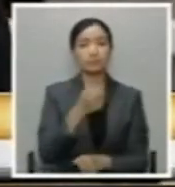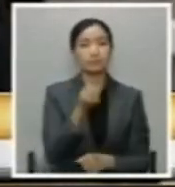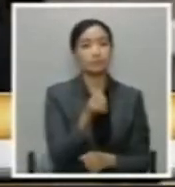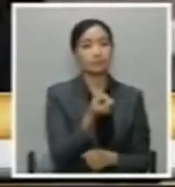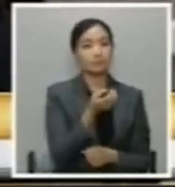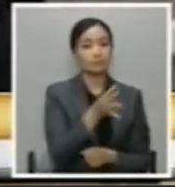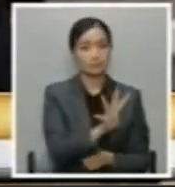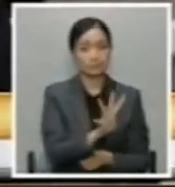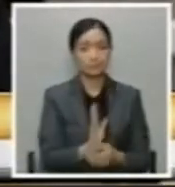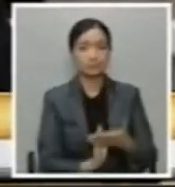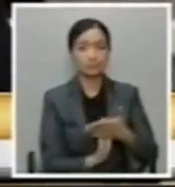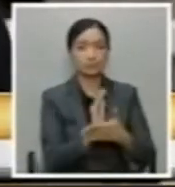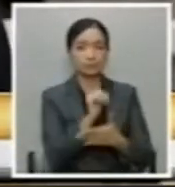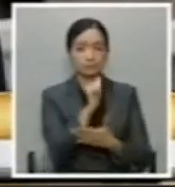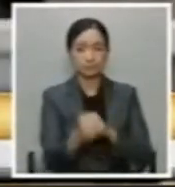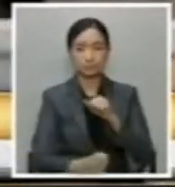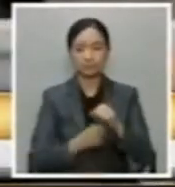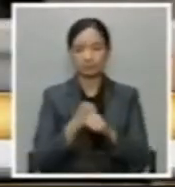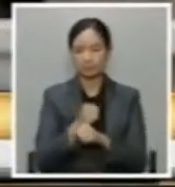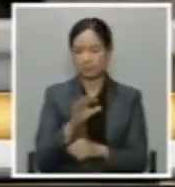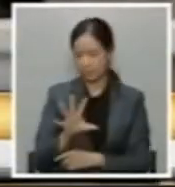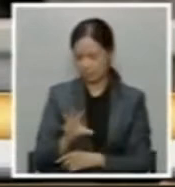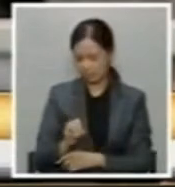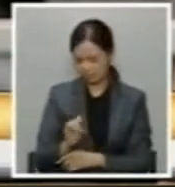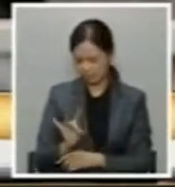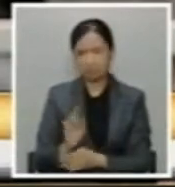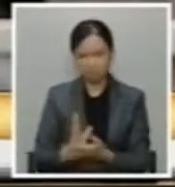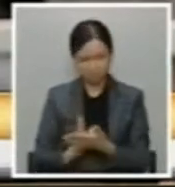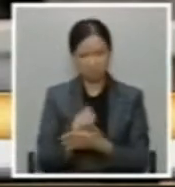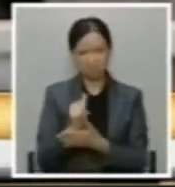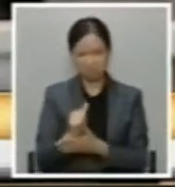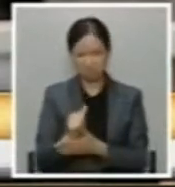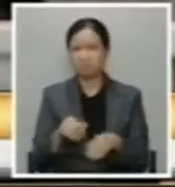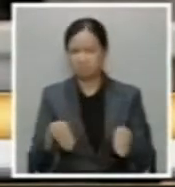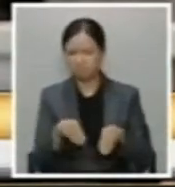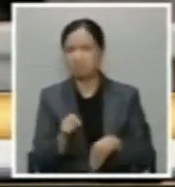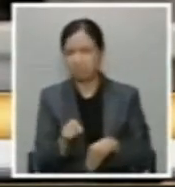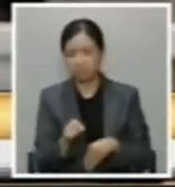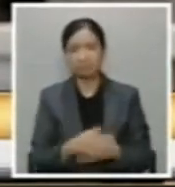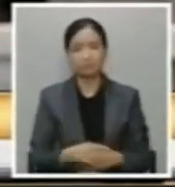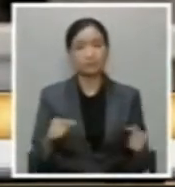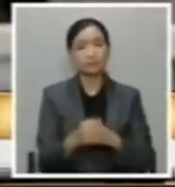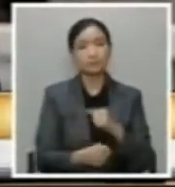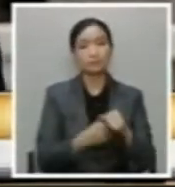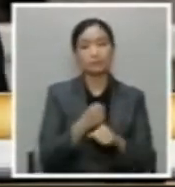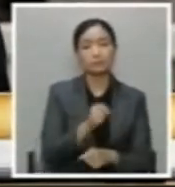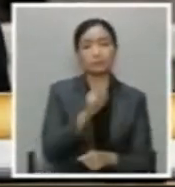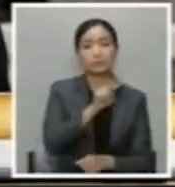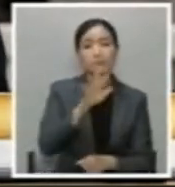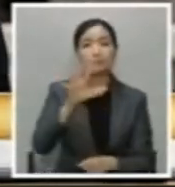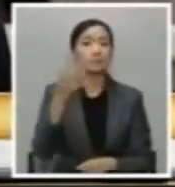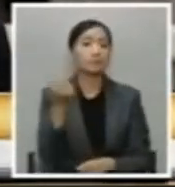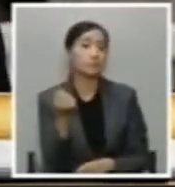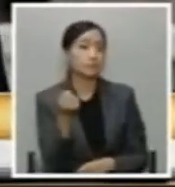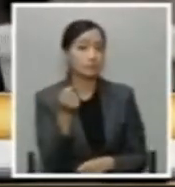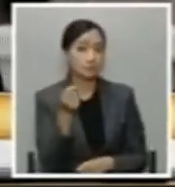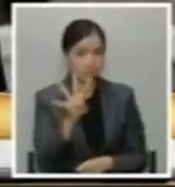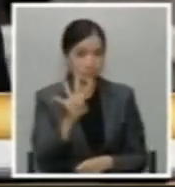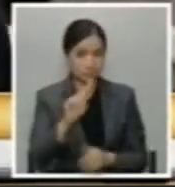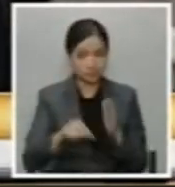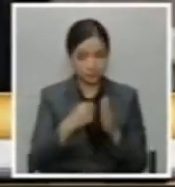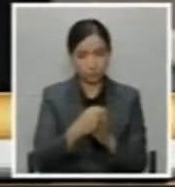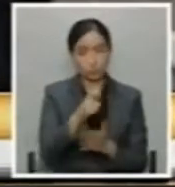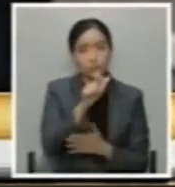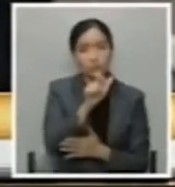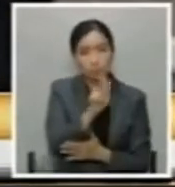อปี2558นี้เองเมื่อปี2514สาเหตุที่มาของกอช.